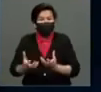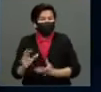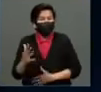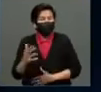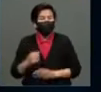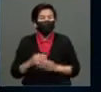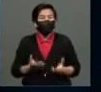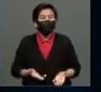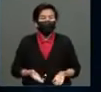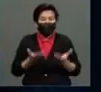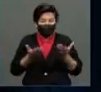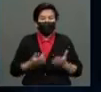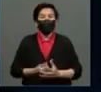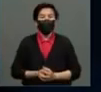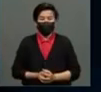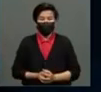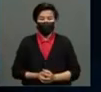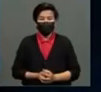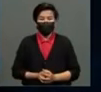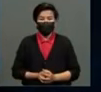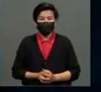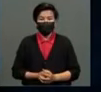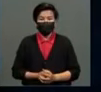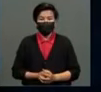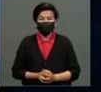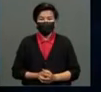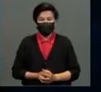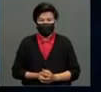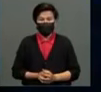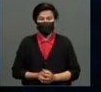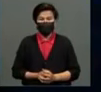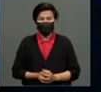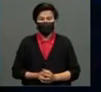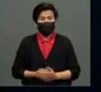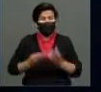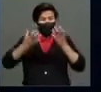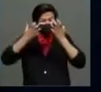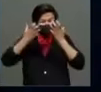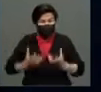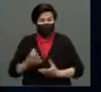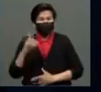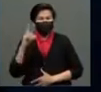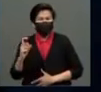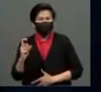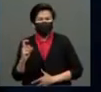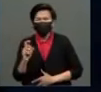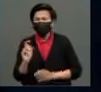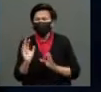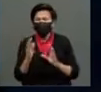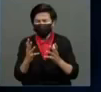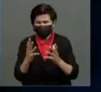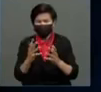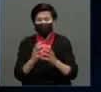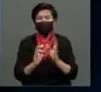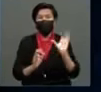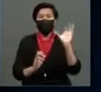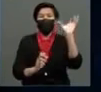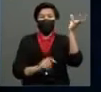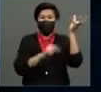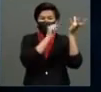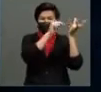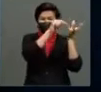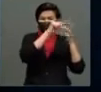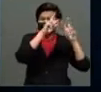ที่ป่วยก็จะป่วยน้อยที่จะถึงขนาดต้องเสียชีวิตก็จะลดอัตราการเสียชีวิตอันนี้พิสูจน์มาแล้วทั่วโลกครับ